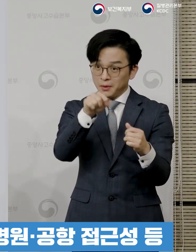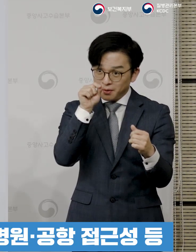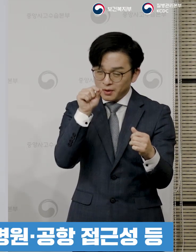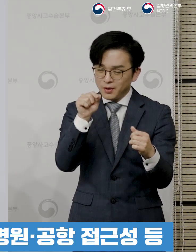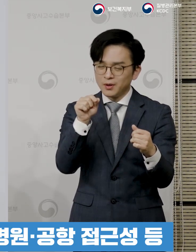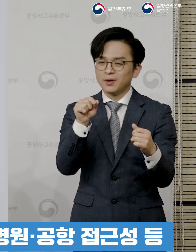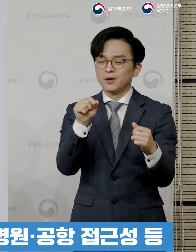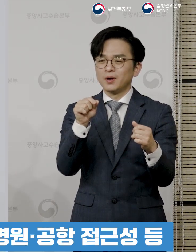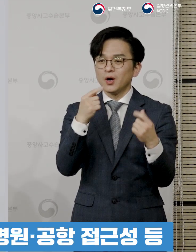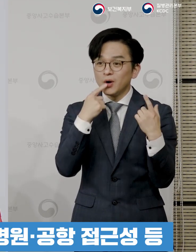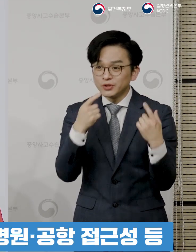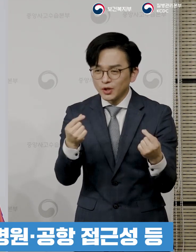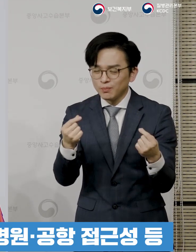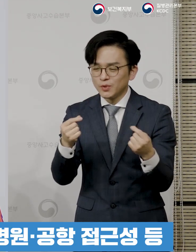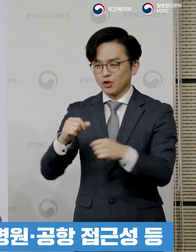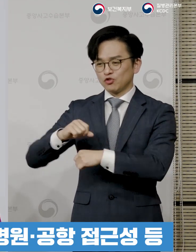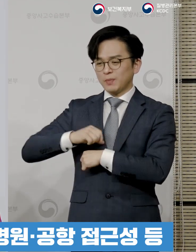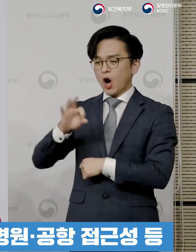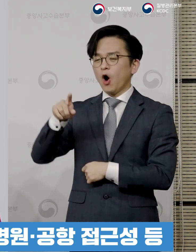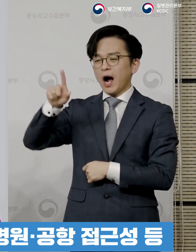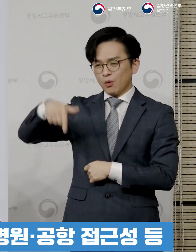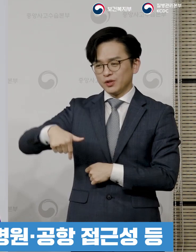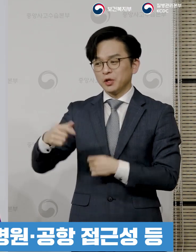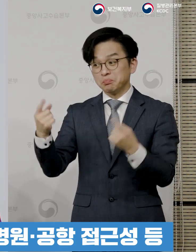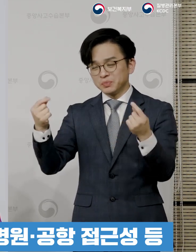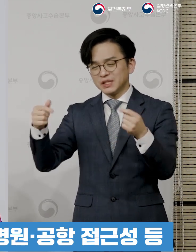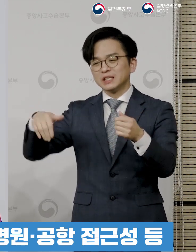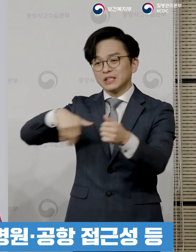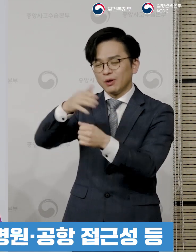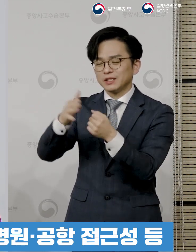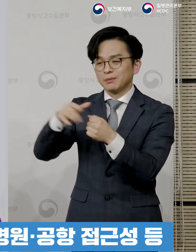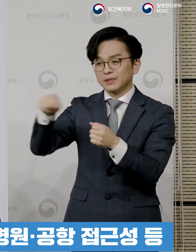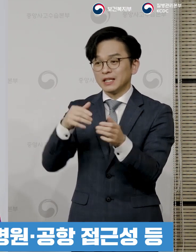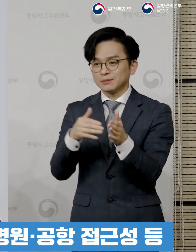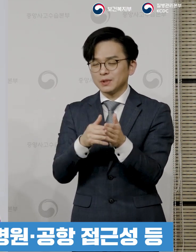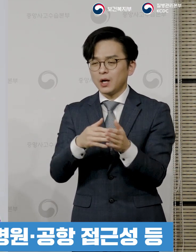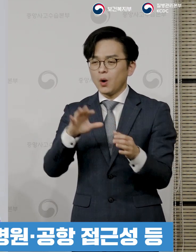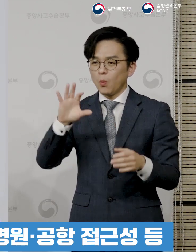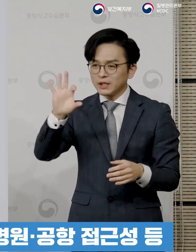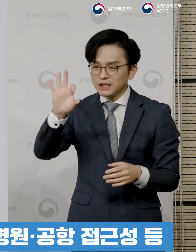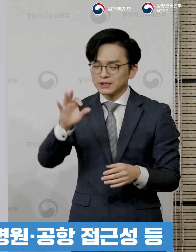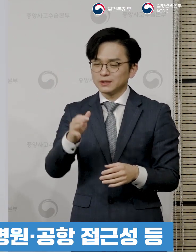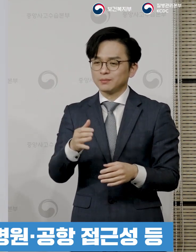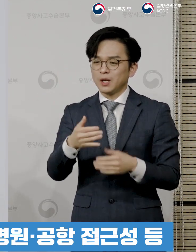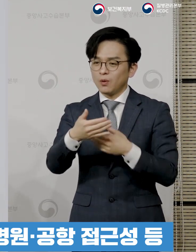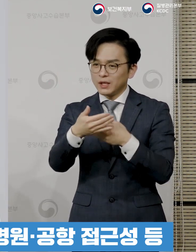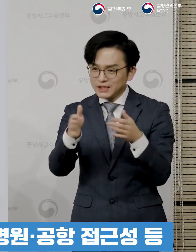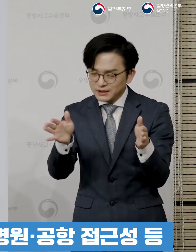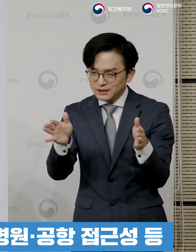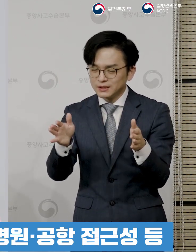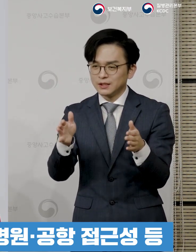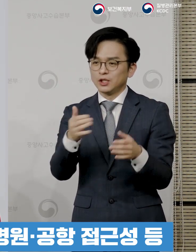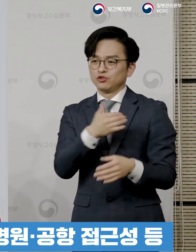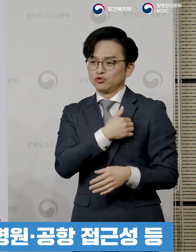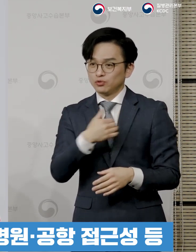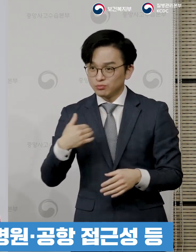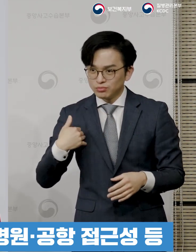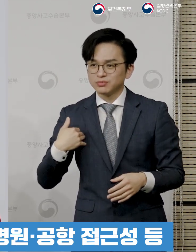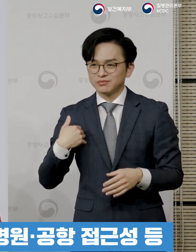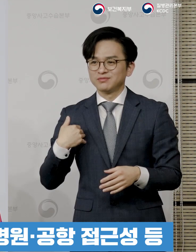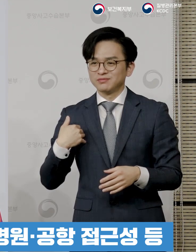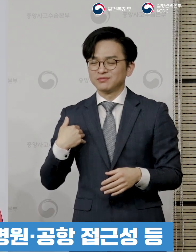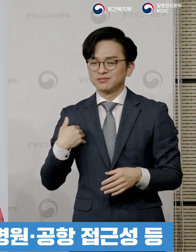시설 기준은 1인 1실 기준이고 샤워 시설이라든가 화장실, 급수 배수 시설, 폐기물 처리 공간 이런